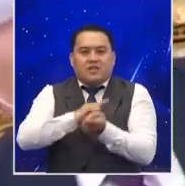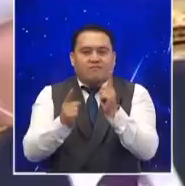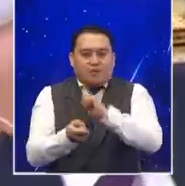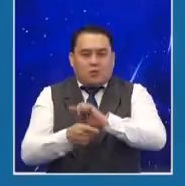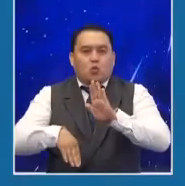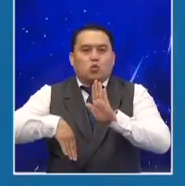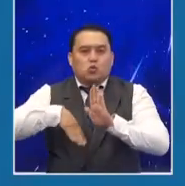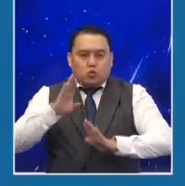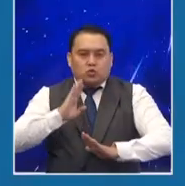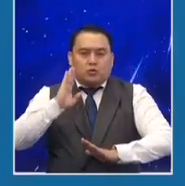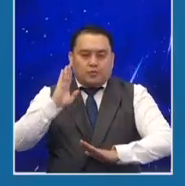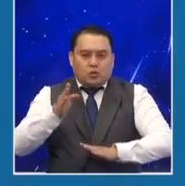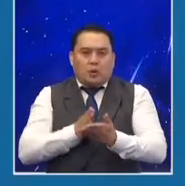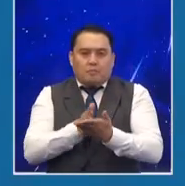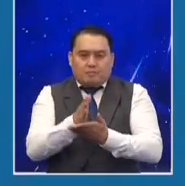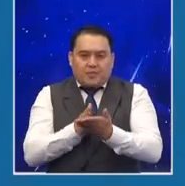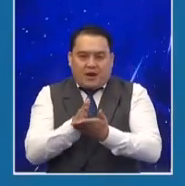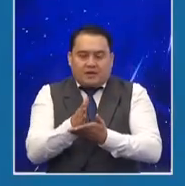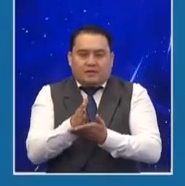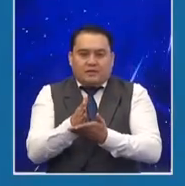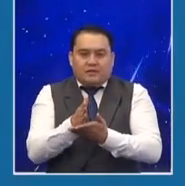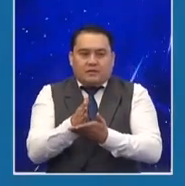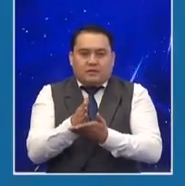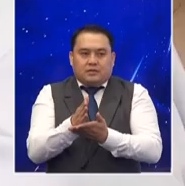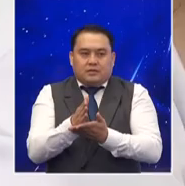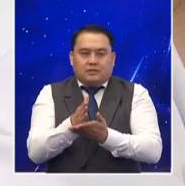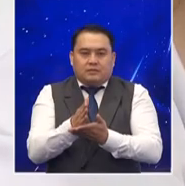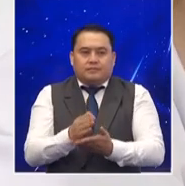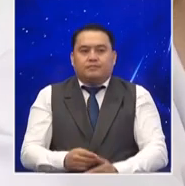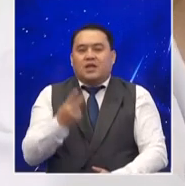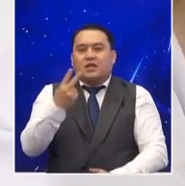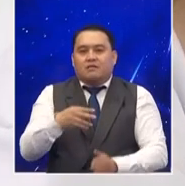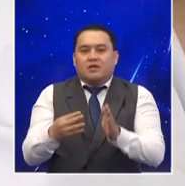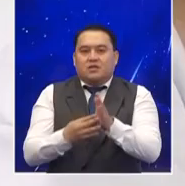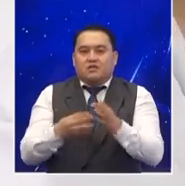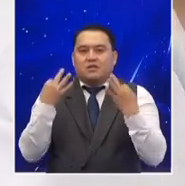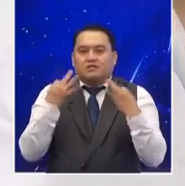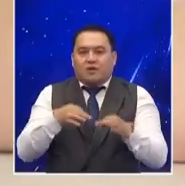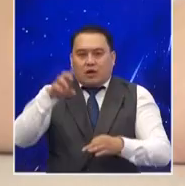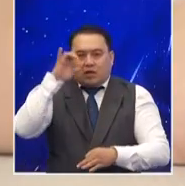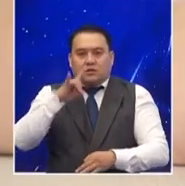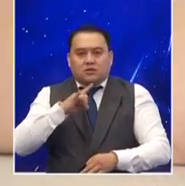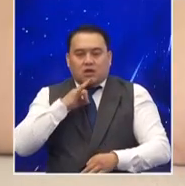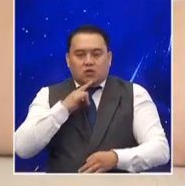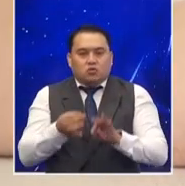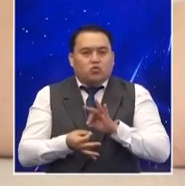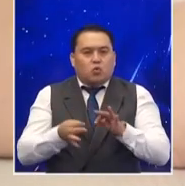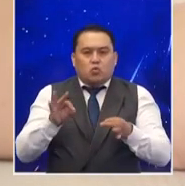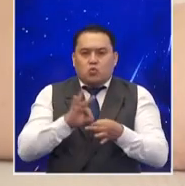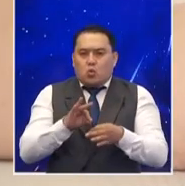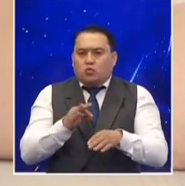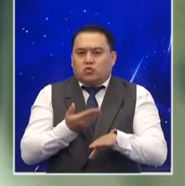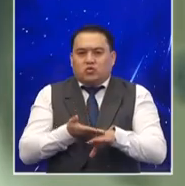преобразований, и этой политике альтернативы не существует. 29-й год независимости для Казахстана выдался сложным,